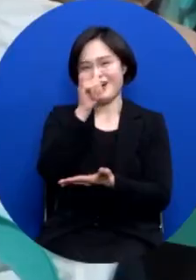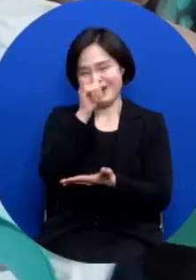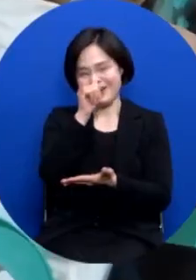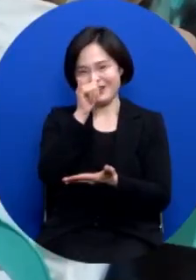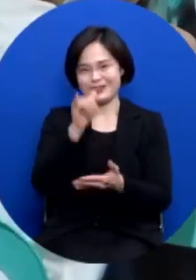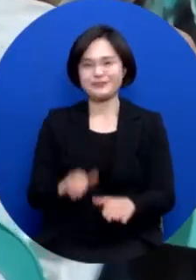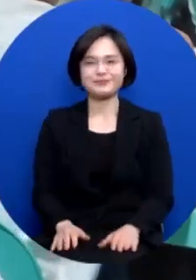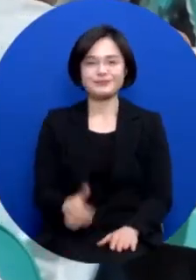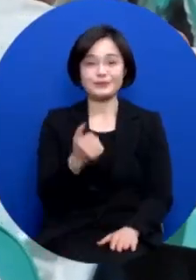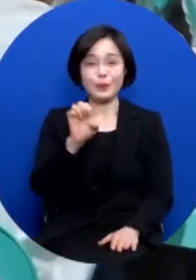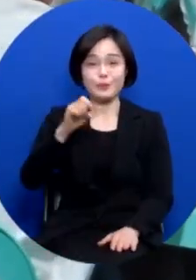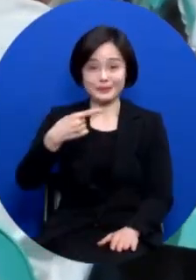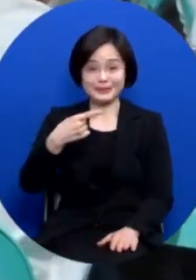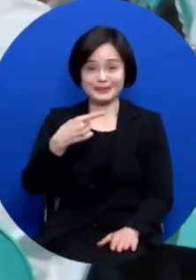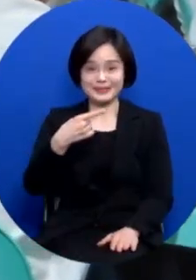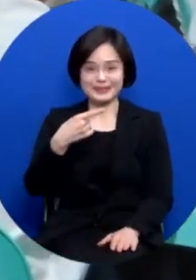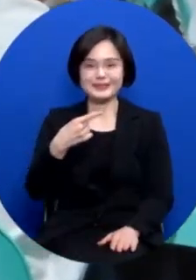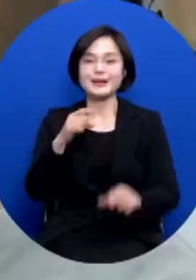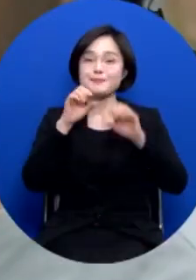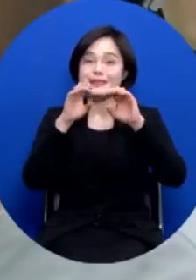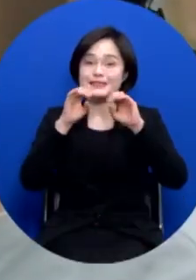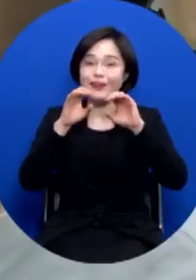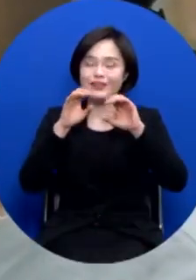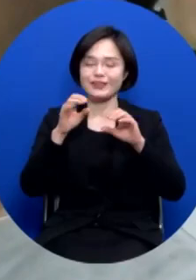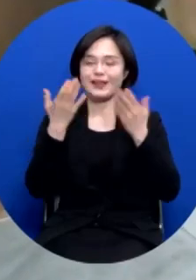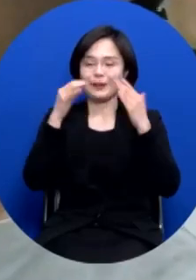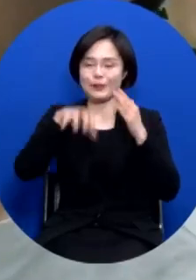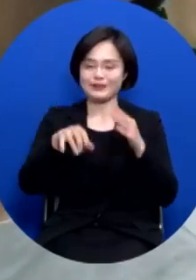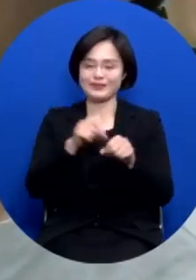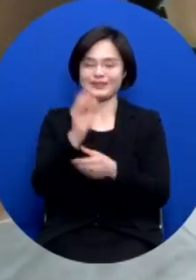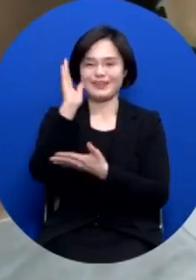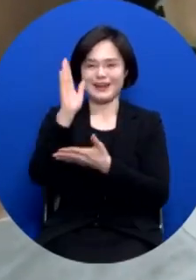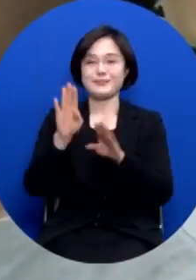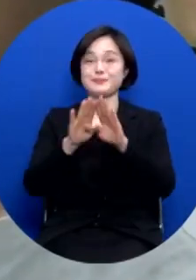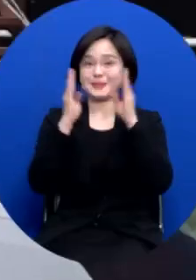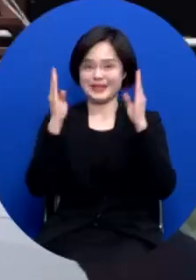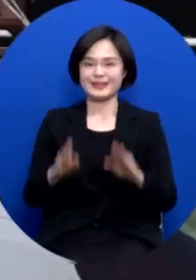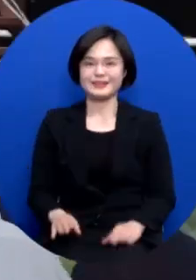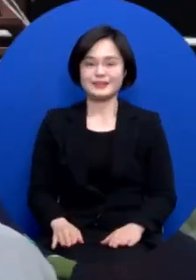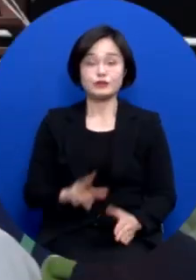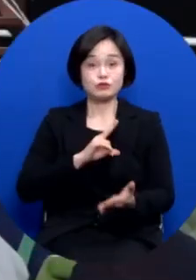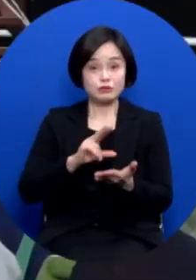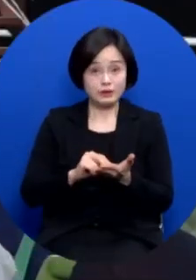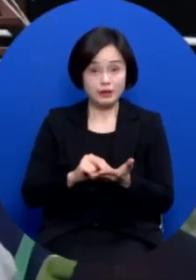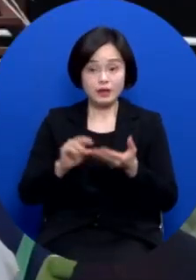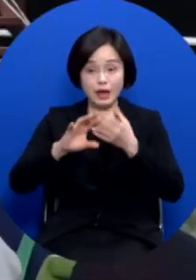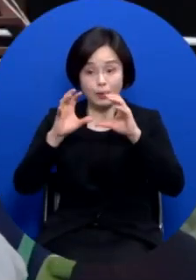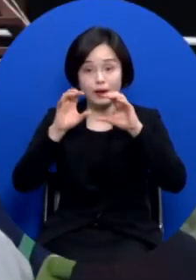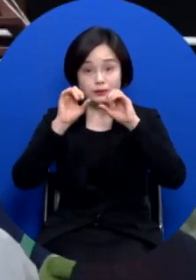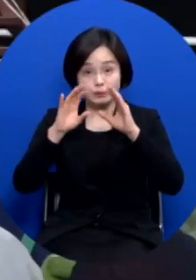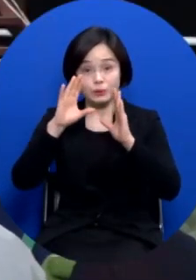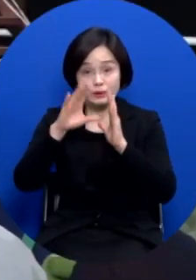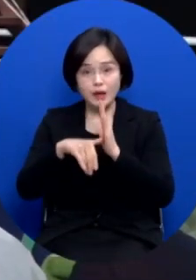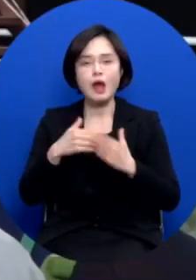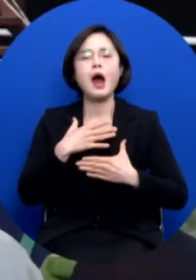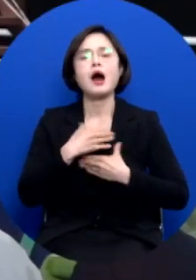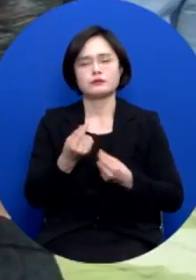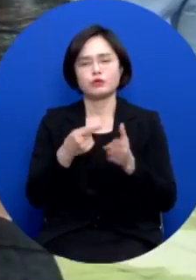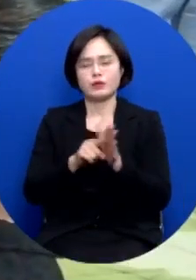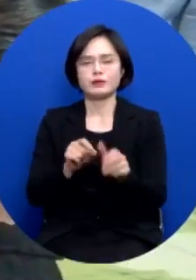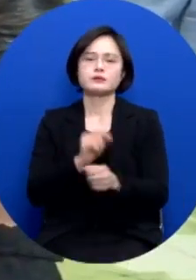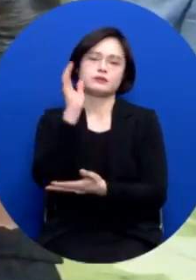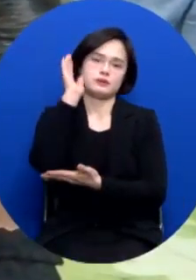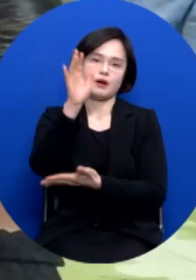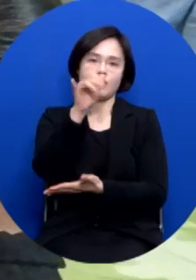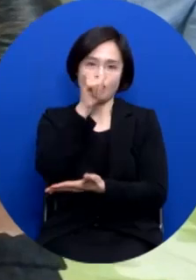미션 크리스천 스쿨 특설 무대에서 열렸습니다. 해외 선교와 안전이라는 주제로 진행된 강연은 필리핀 한인 선교사와